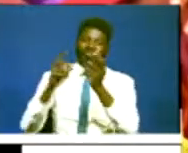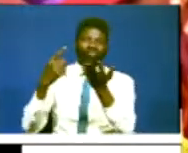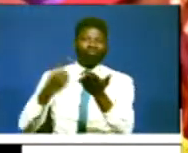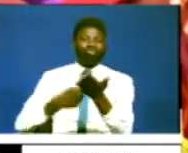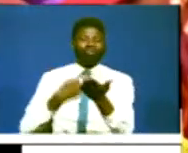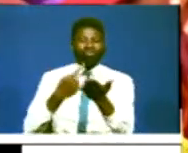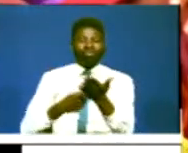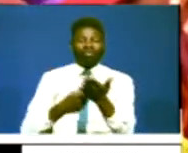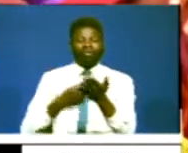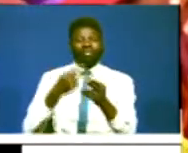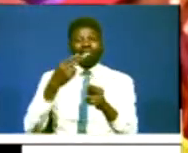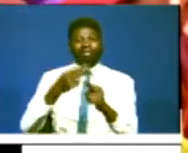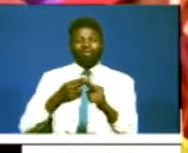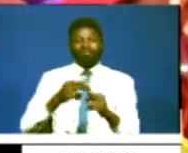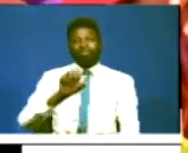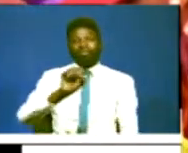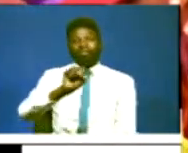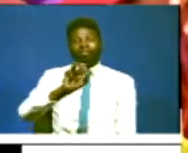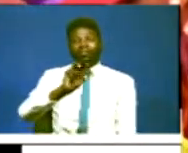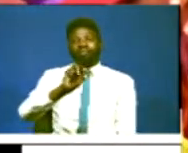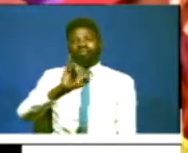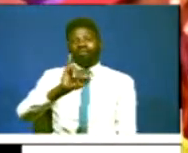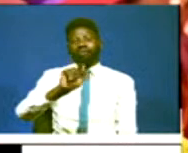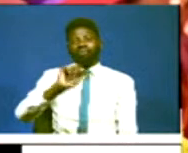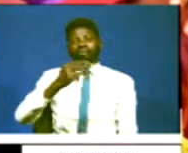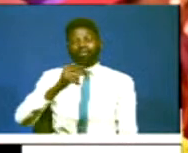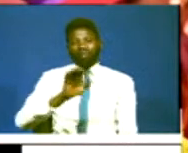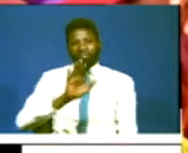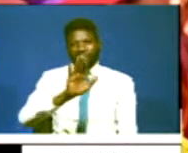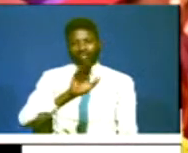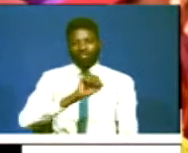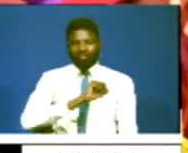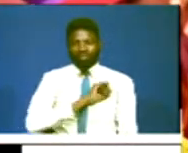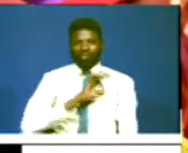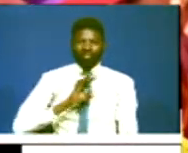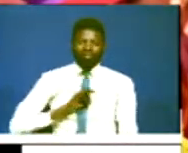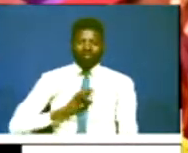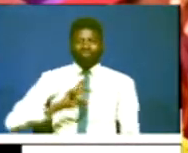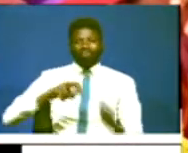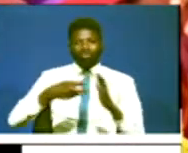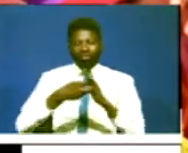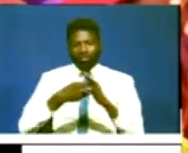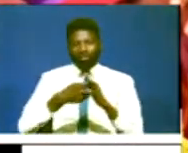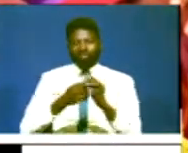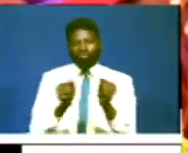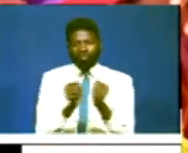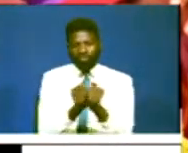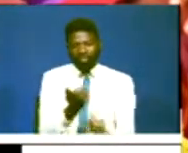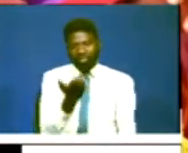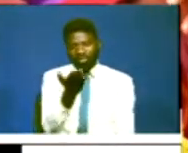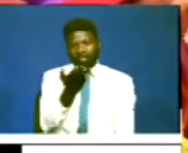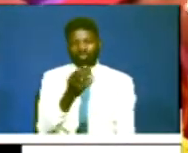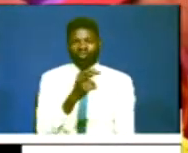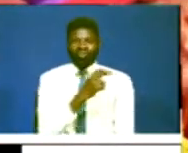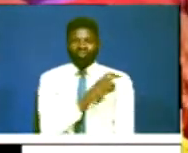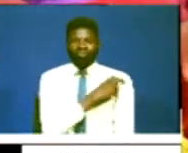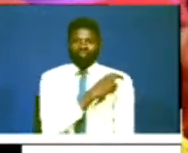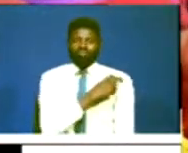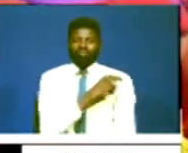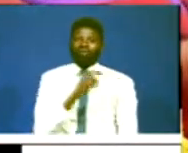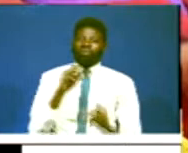Jeffrey Smith, ni mfanyikazi yako. He has a contract with you, he is a consultant. Unatuambia ati yako ati